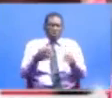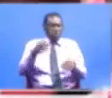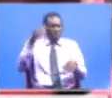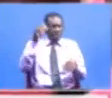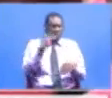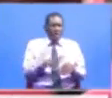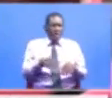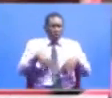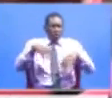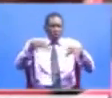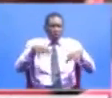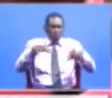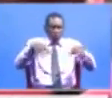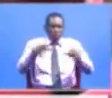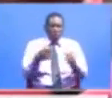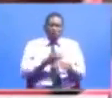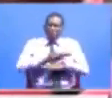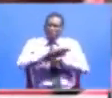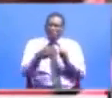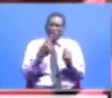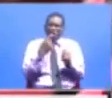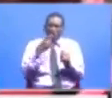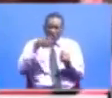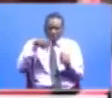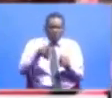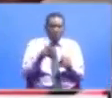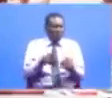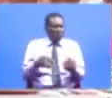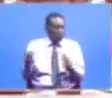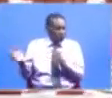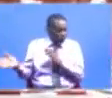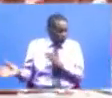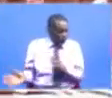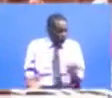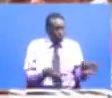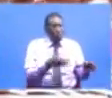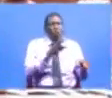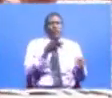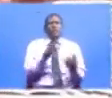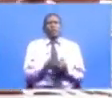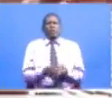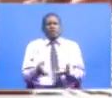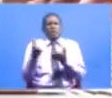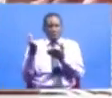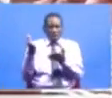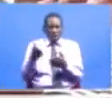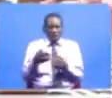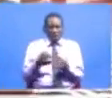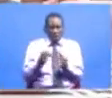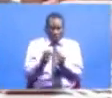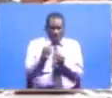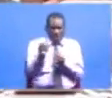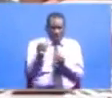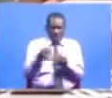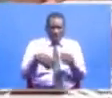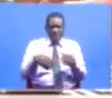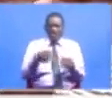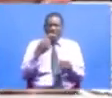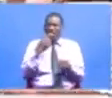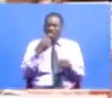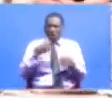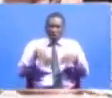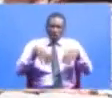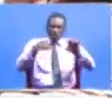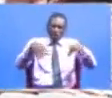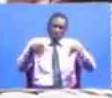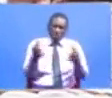kwa mashamba. Sasa ile mchele yote tulikuwa tumepanda imesombwa yote na maji huku kwa acreage hii masamba ya mchere. Hii